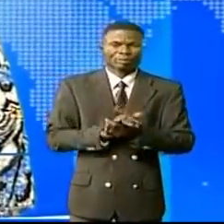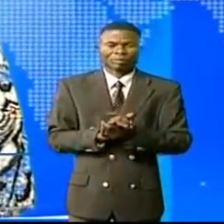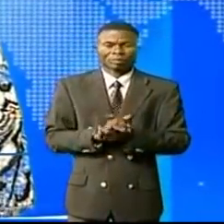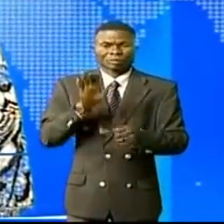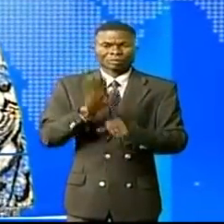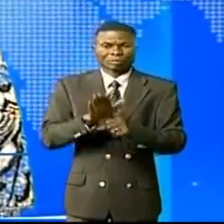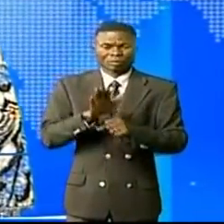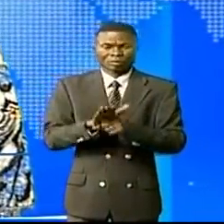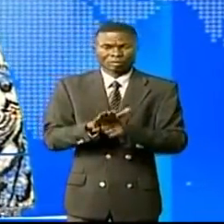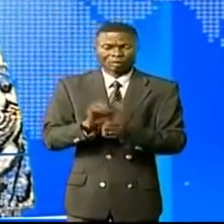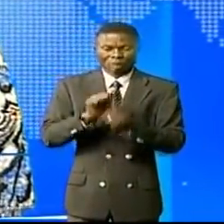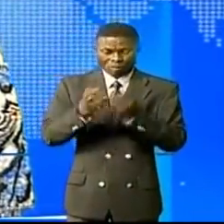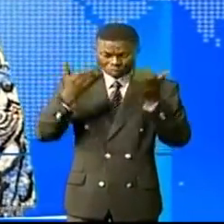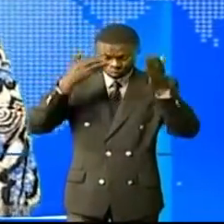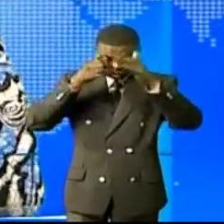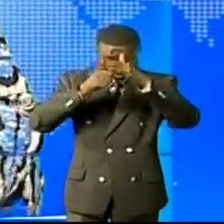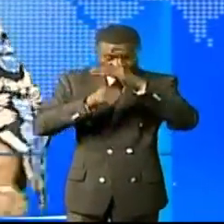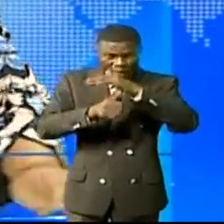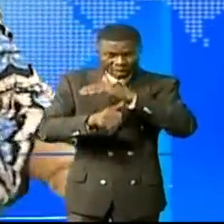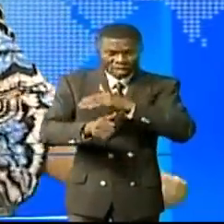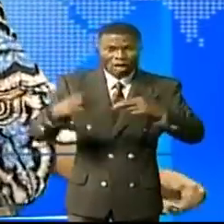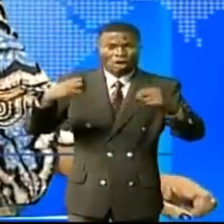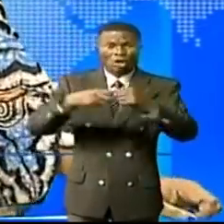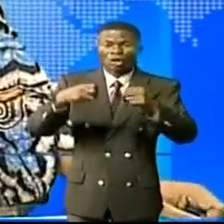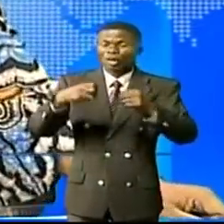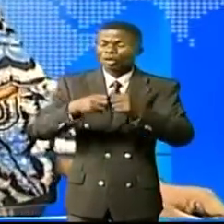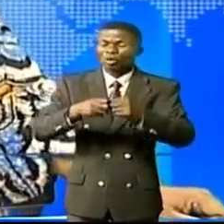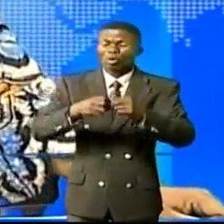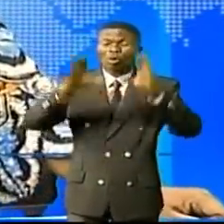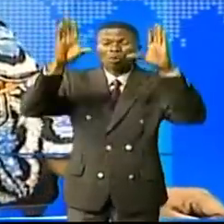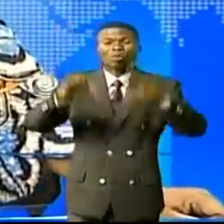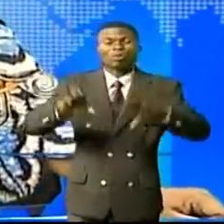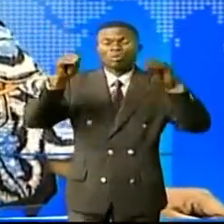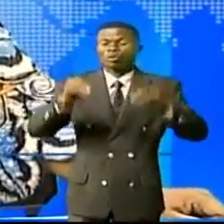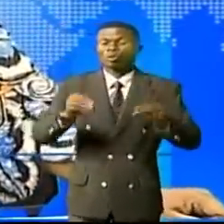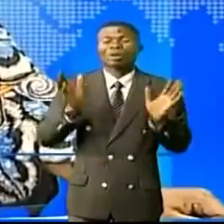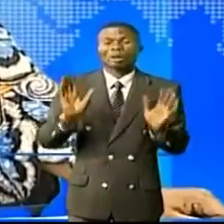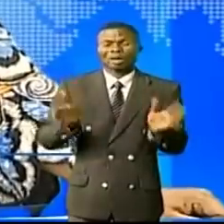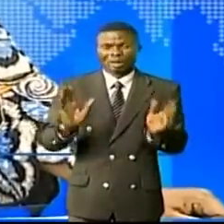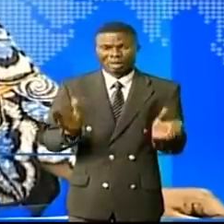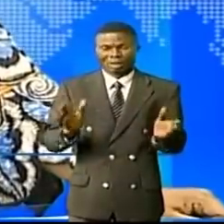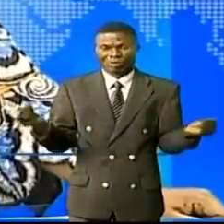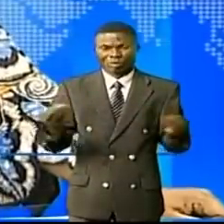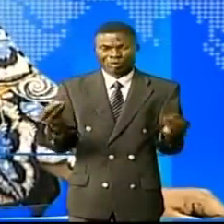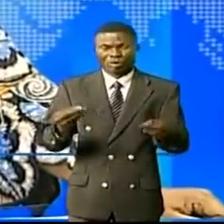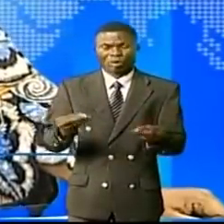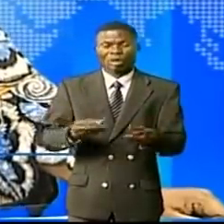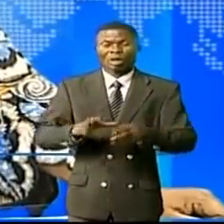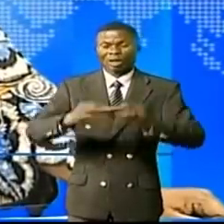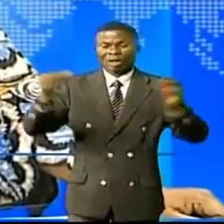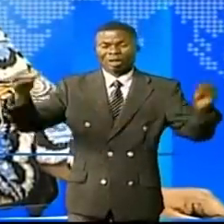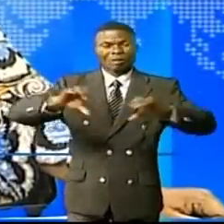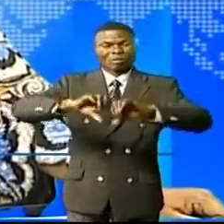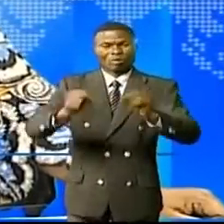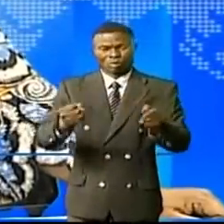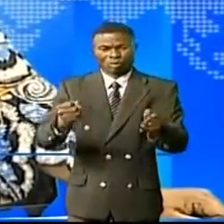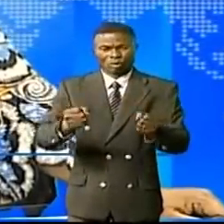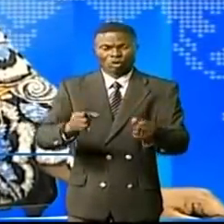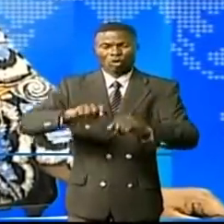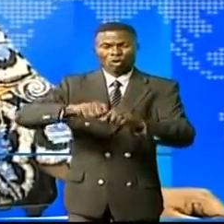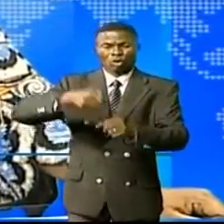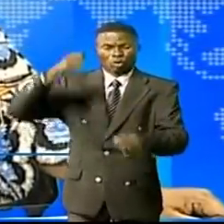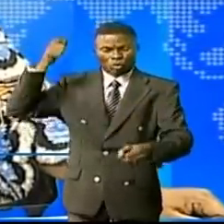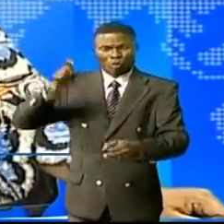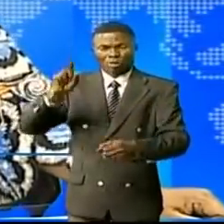Plusieurs poches noires dans la capitale, l'électricité se fait de plus en plus rare et pour cause des pannes observées sur le groupe 26 et